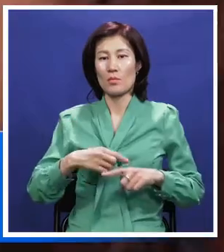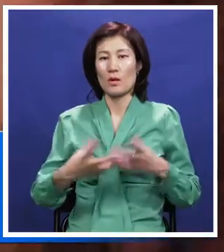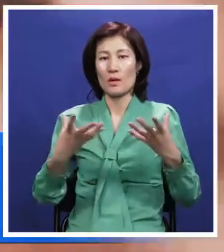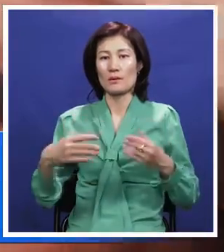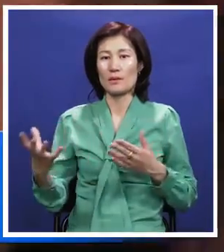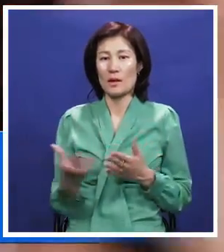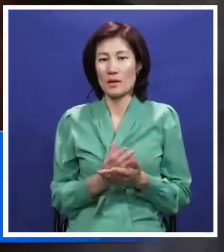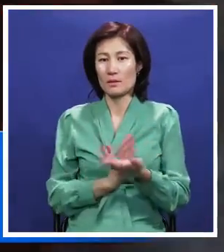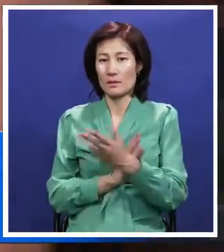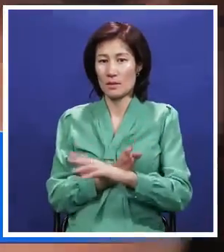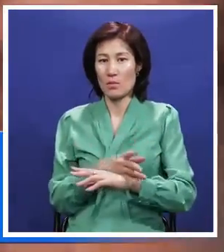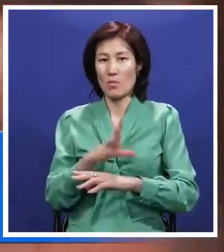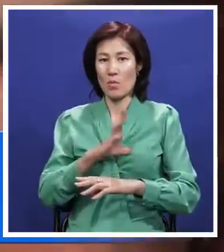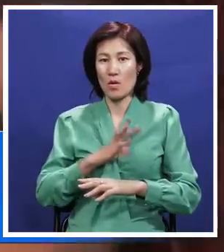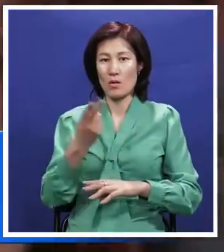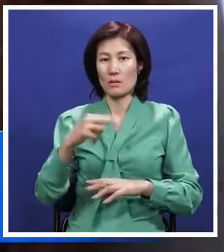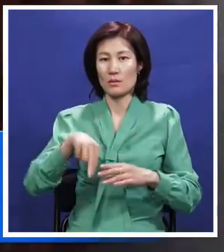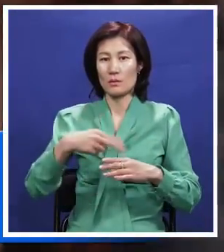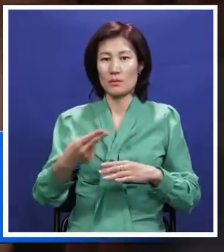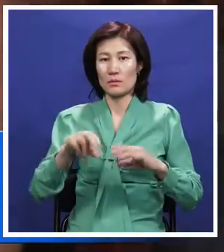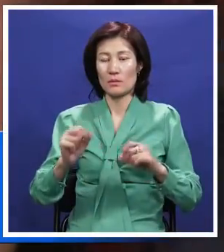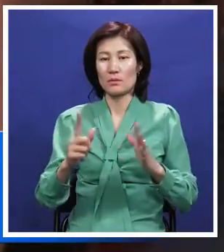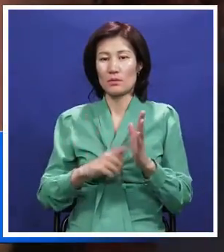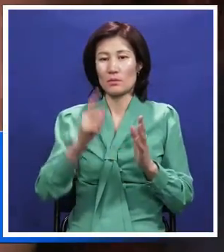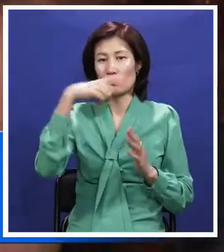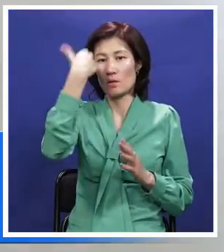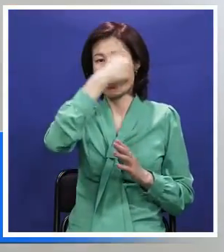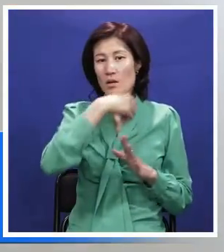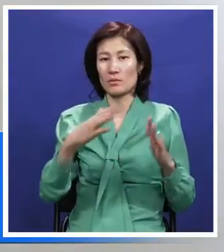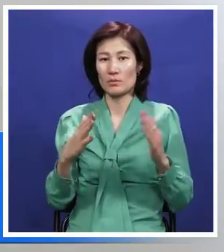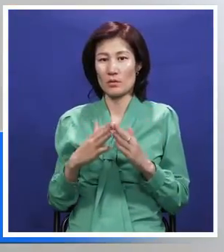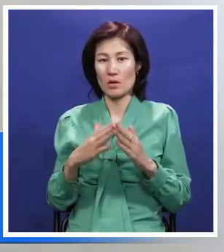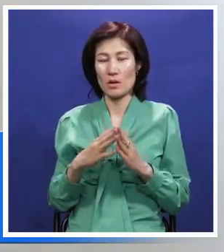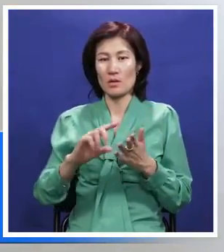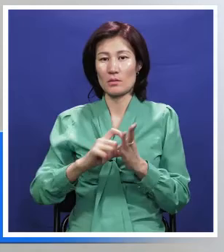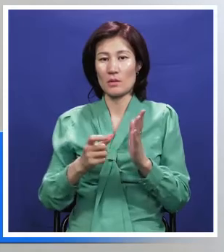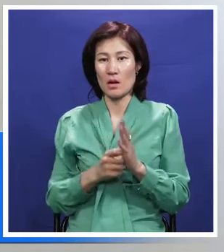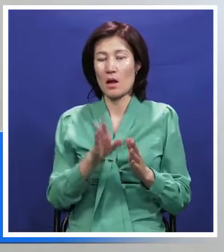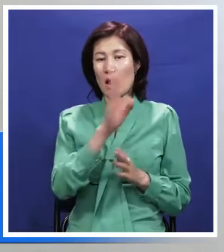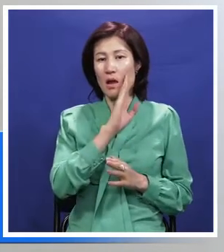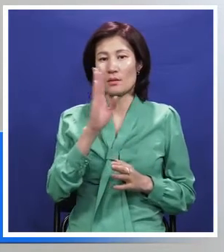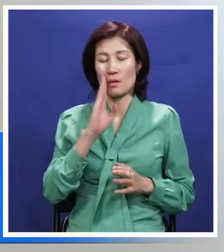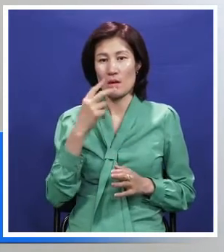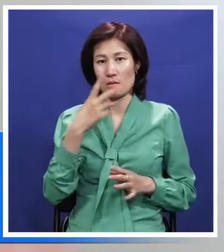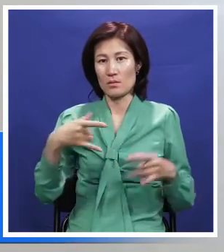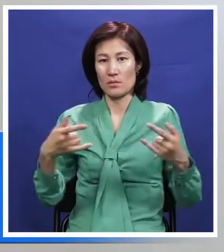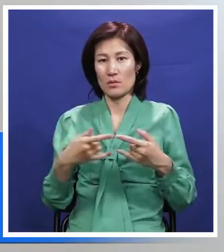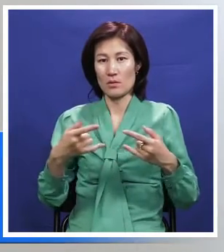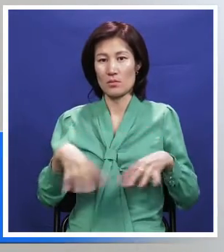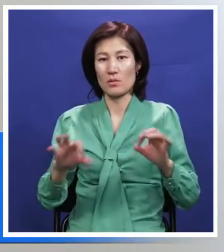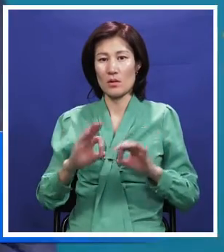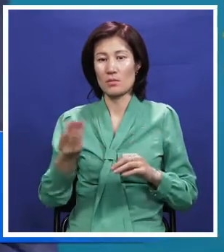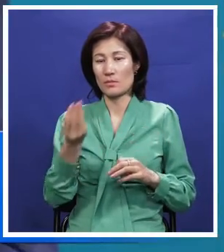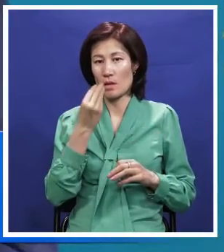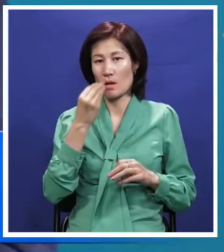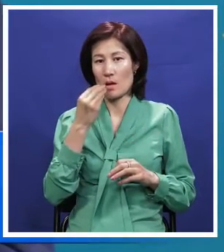дейінгі қабылдауға да келген екен. Депутат Дулат Әбіш 7 жылдан бері баспана жырымен келе жатқан ананың мәселесін телеарнада көтеріп,